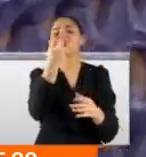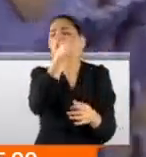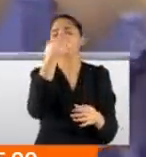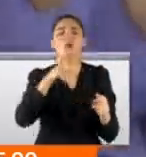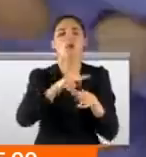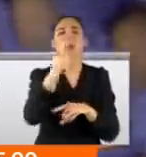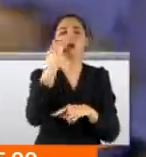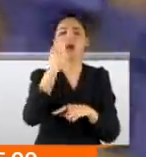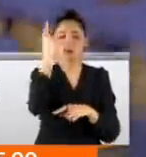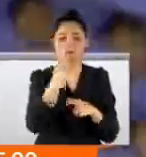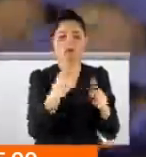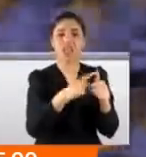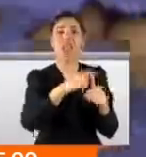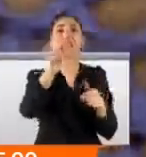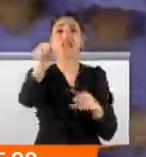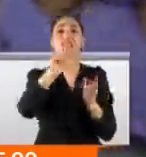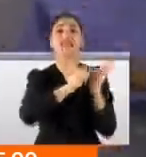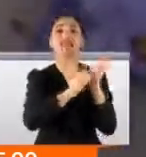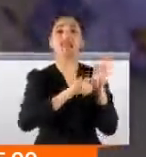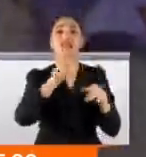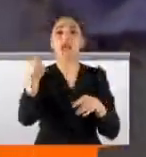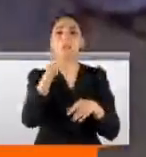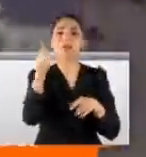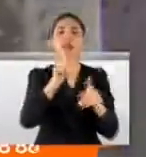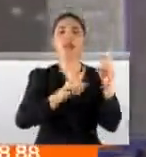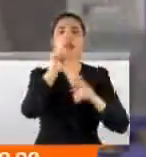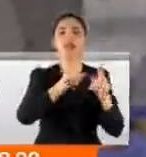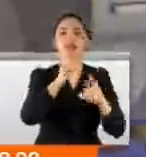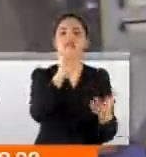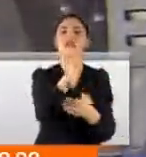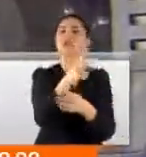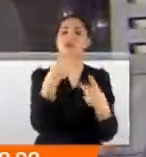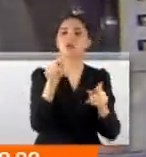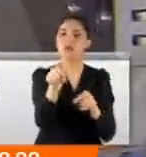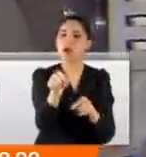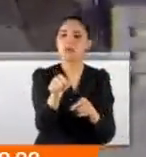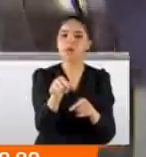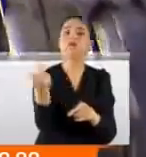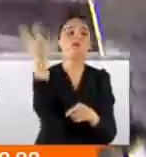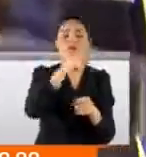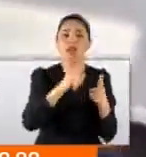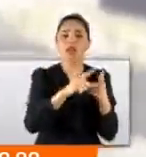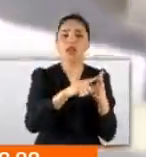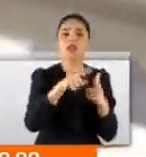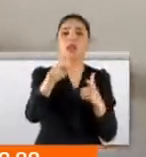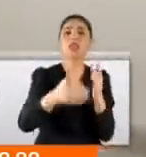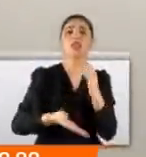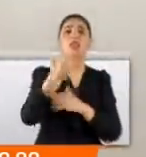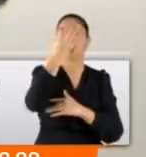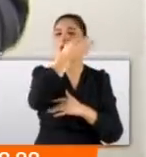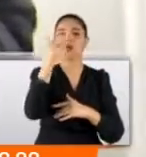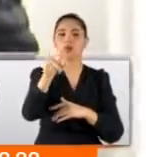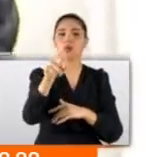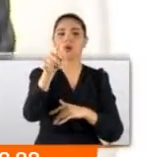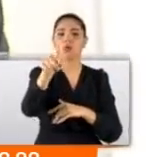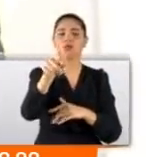yöntemle yapılıyor. İlki bu yazılama makinesiyle internetten kolay bir şekilde temin edebilirsiniz. İkincisi ise ondan daha da basit. İşte